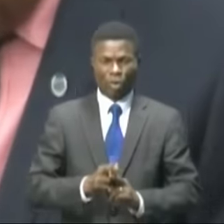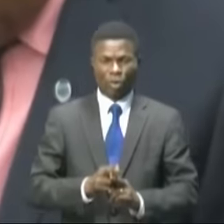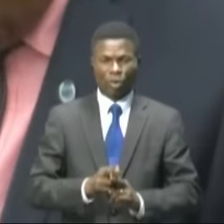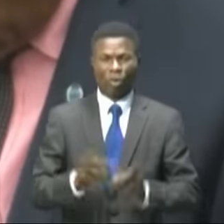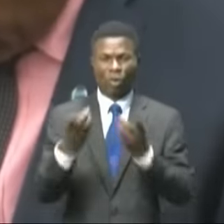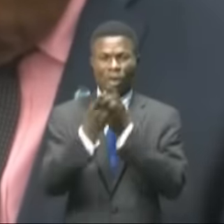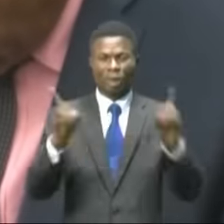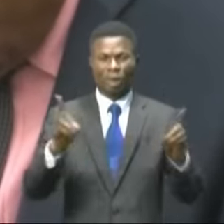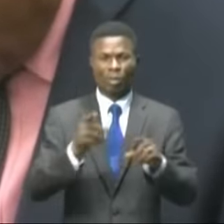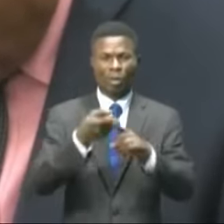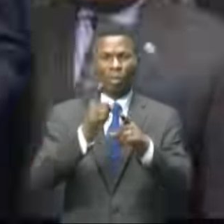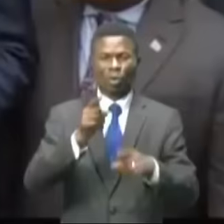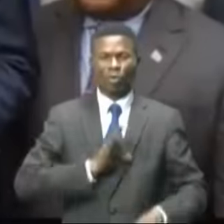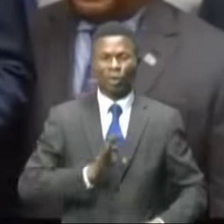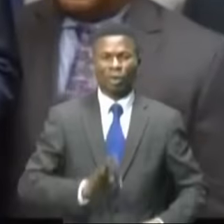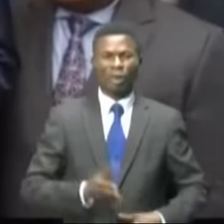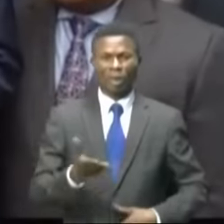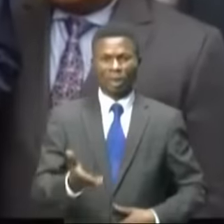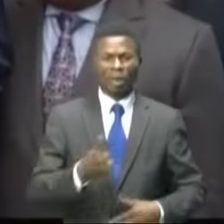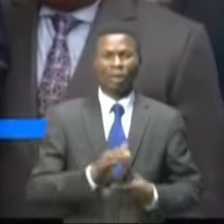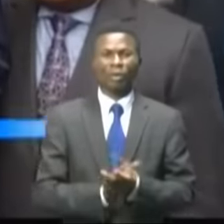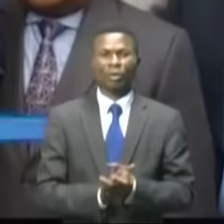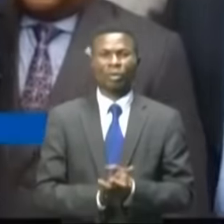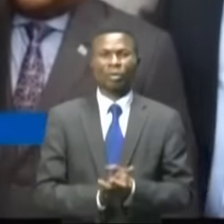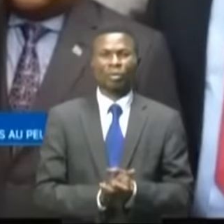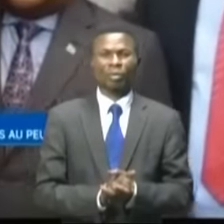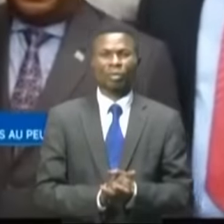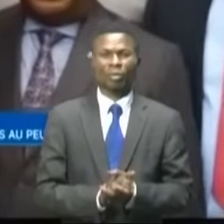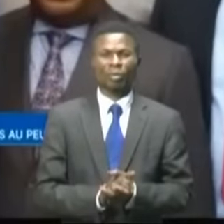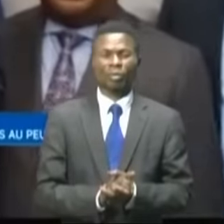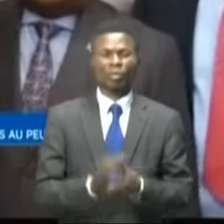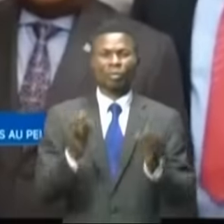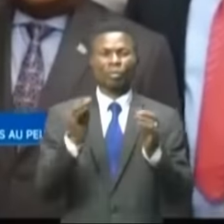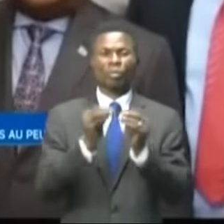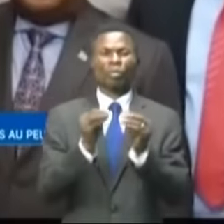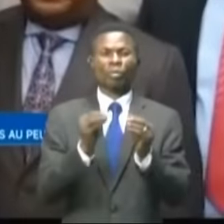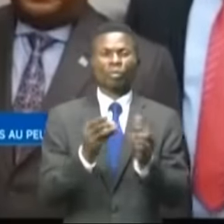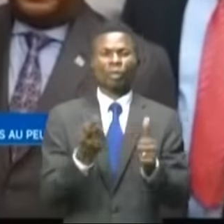l'État, Félix-Antoine Tshisekedi. Le président a remis de